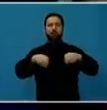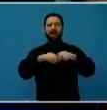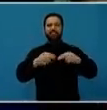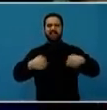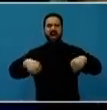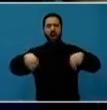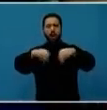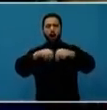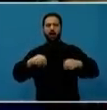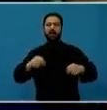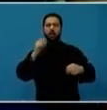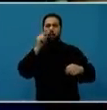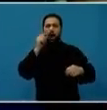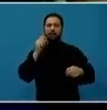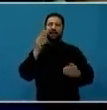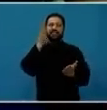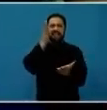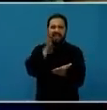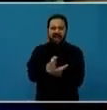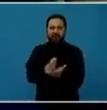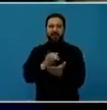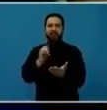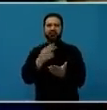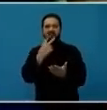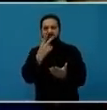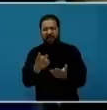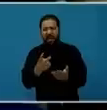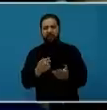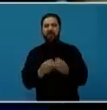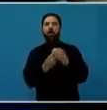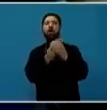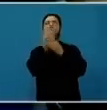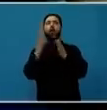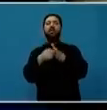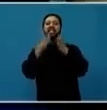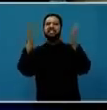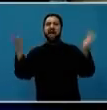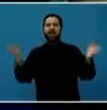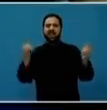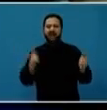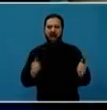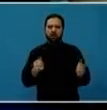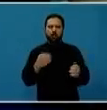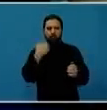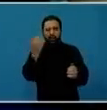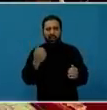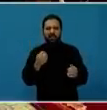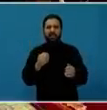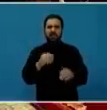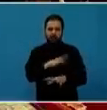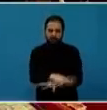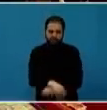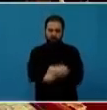Și Noul Testament este elocvent în acest sens, pentru că atunci când Mântuitorul blestemă